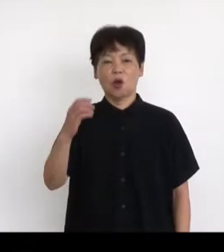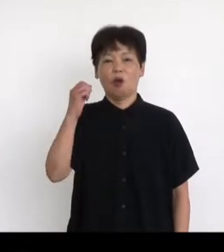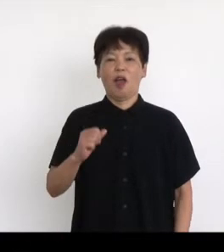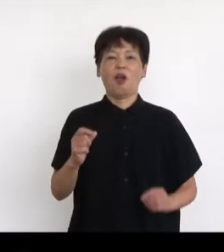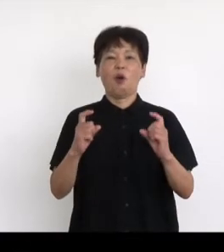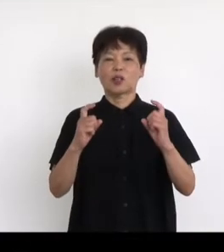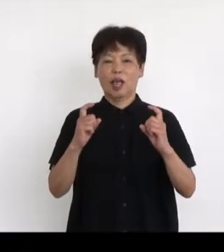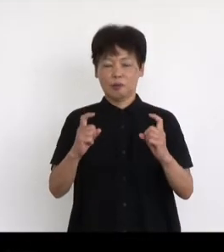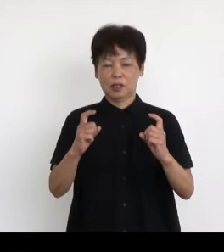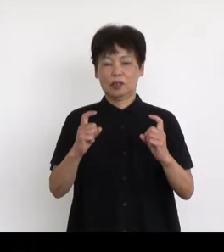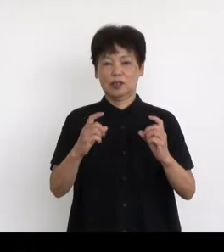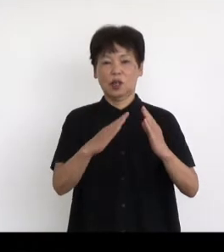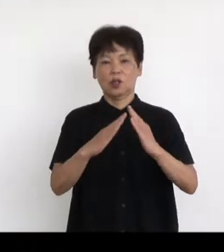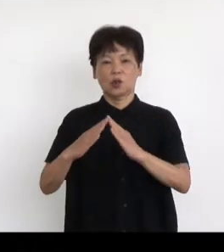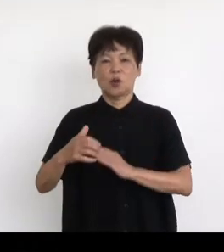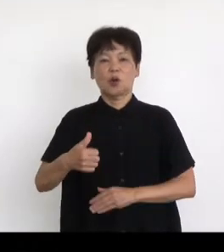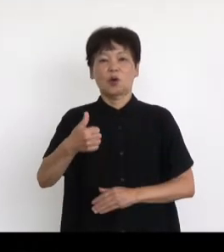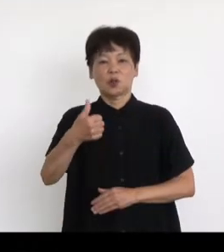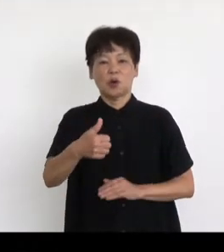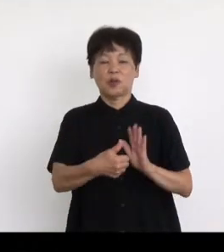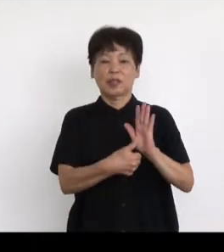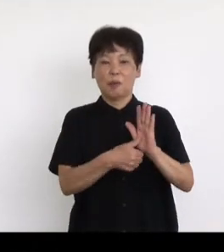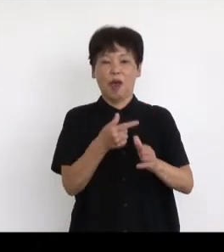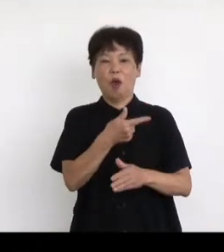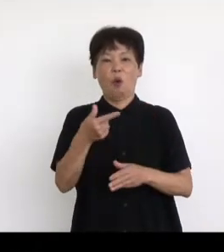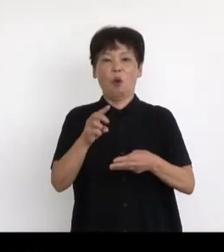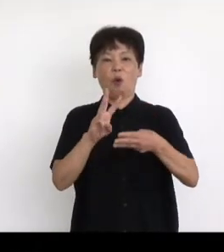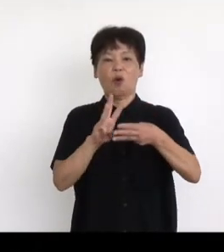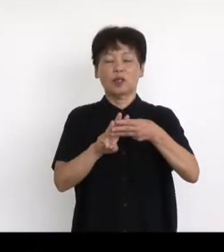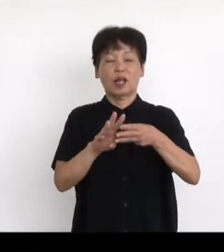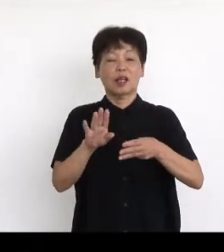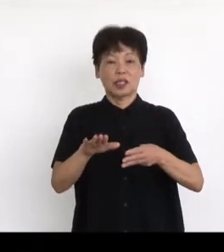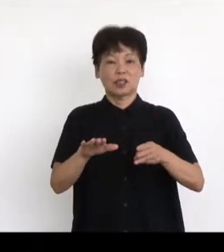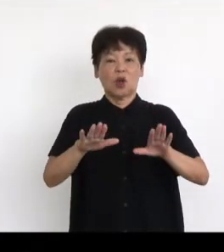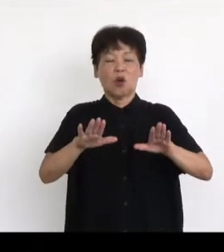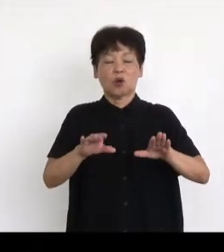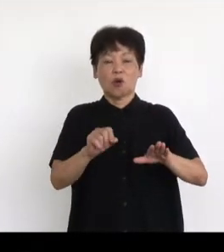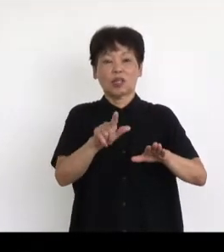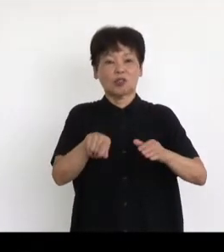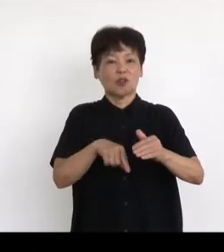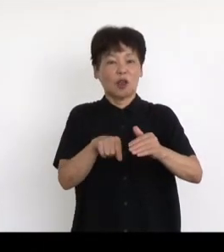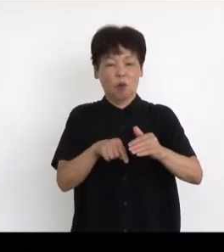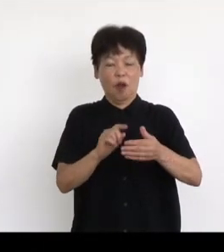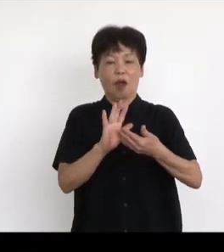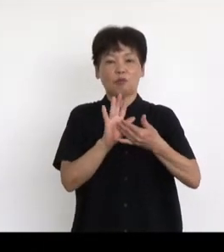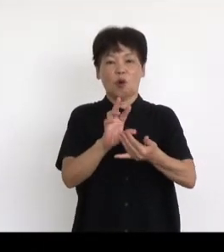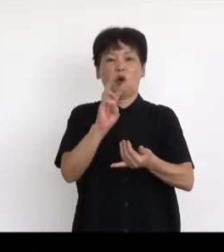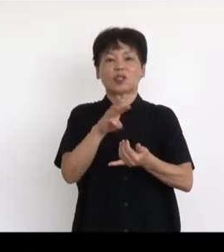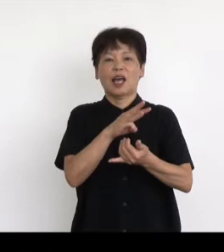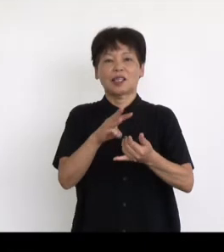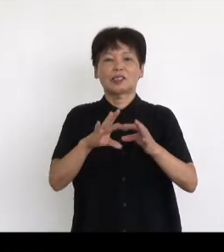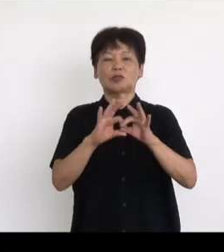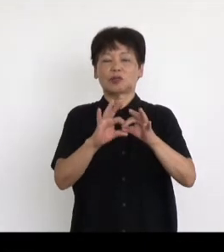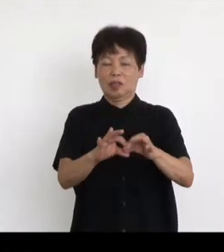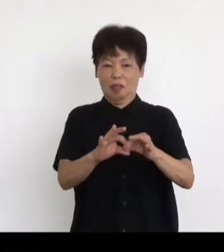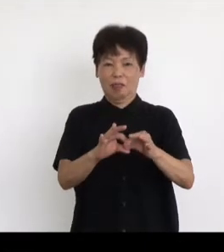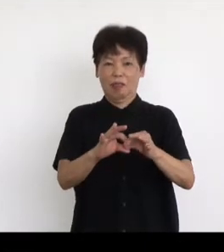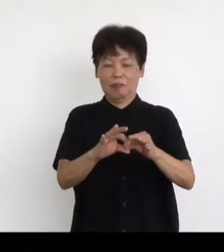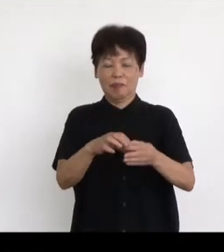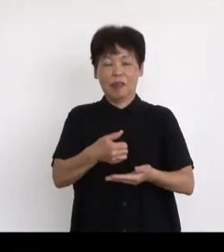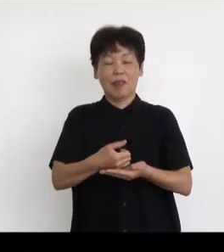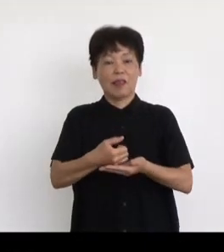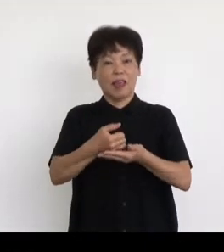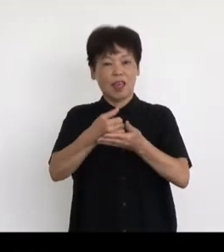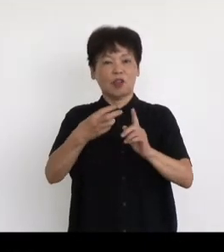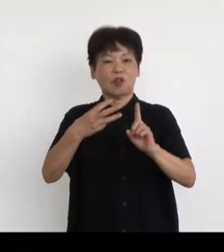はようございます。町長の太田です。今月は防災について、敬老の